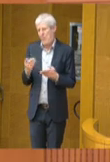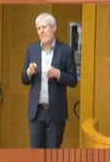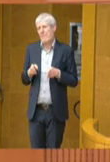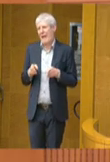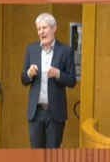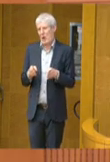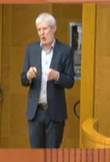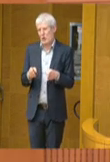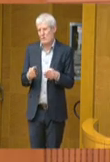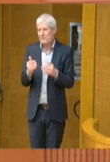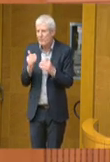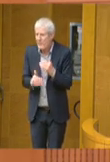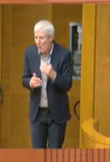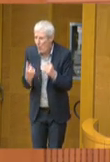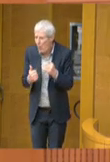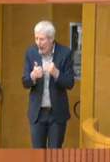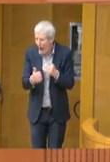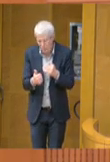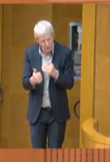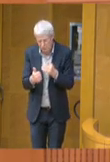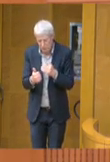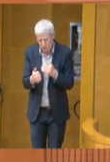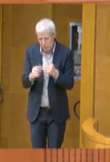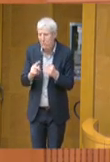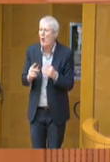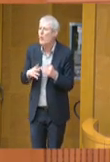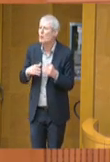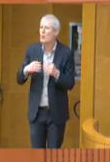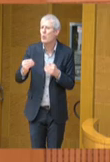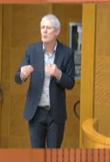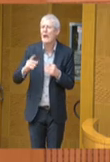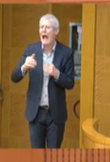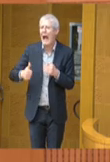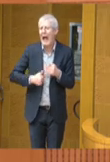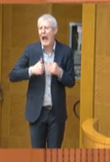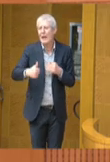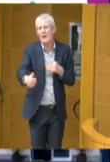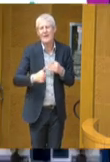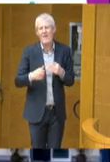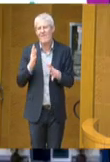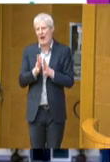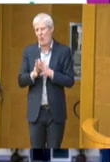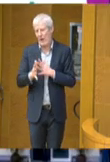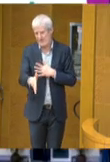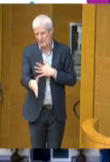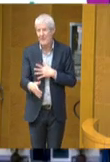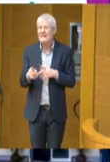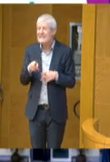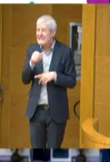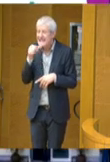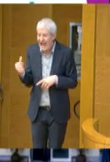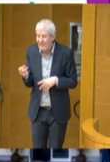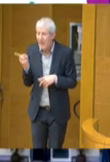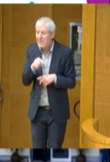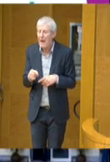percorso che non si limita ad un solo anno, ma all'intero quinquennio di frequenza e, come diceva la preside, è rivolta a tracciare